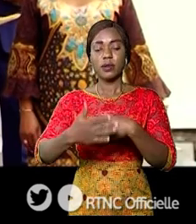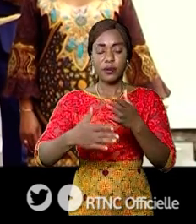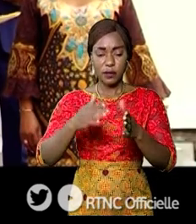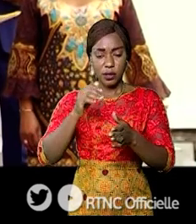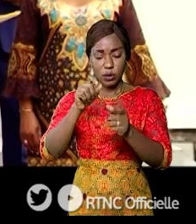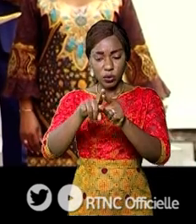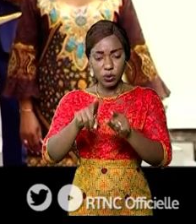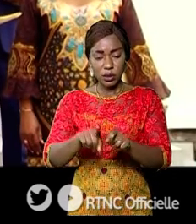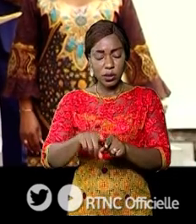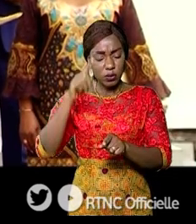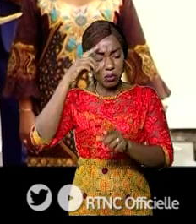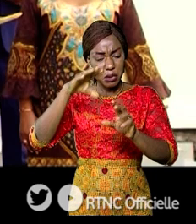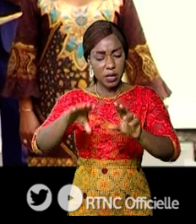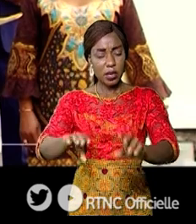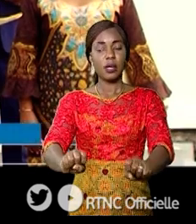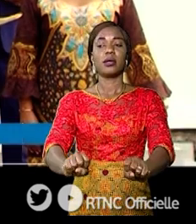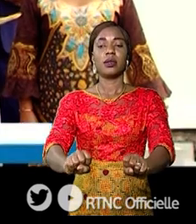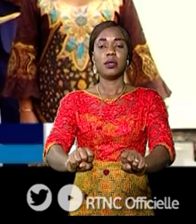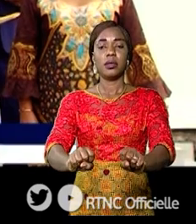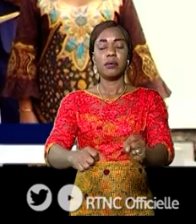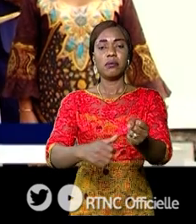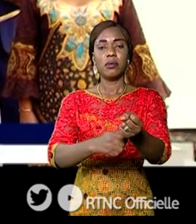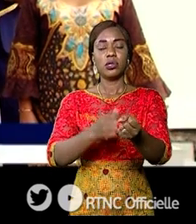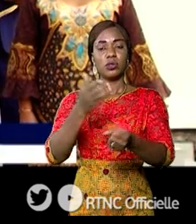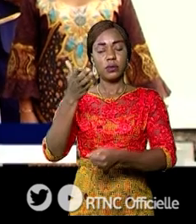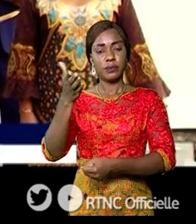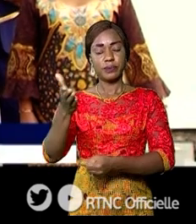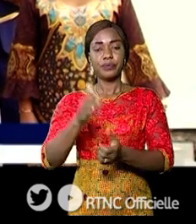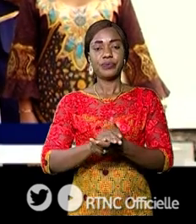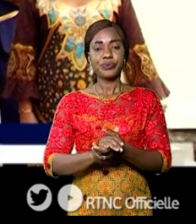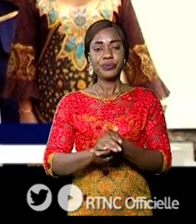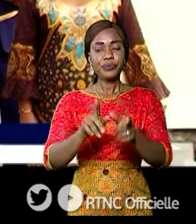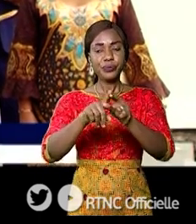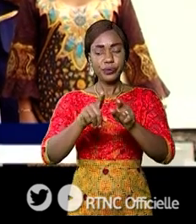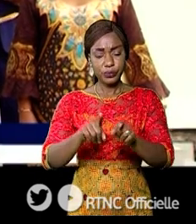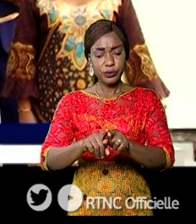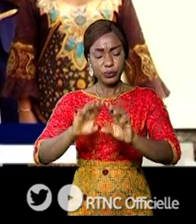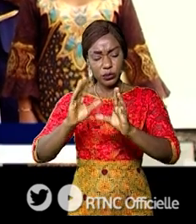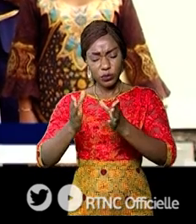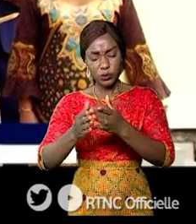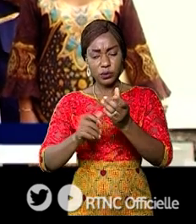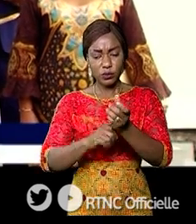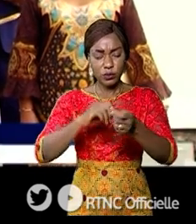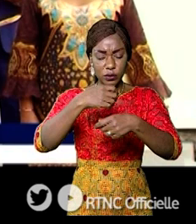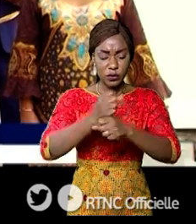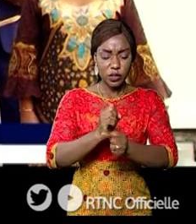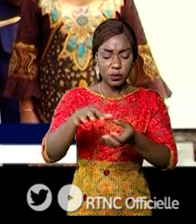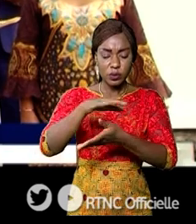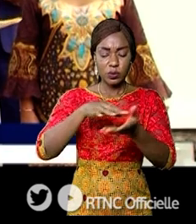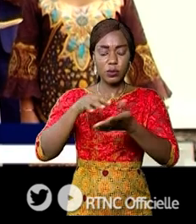soit appliquée sans faille à l'égard des auteurs, co-auteurs et complices de ces